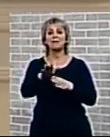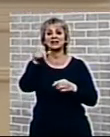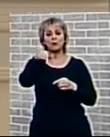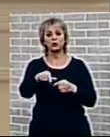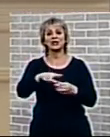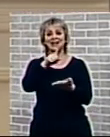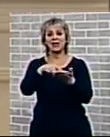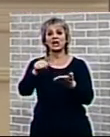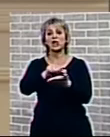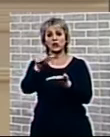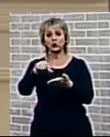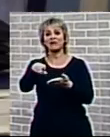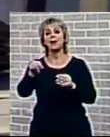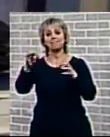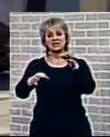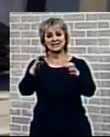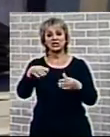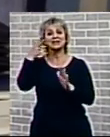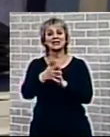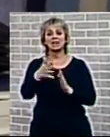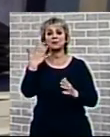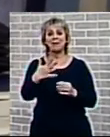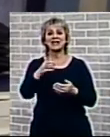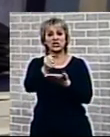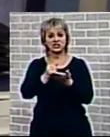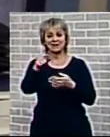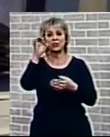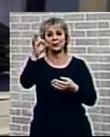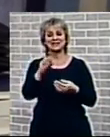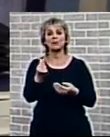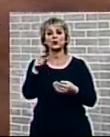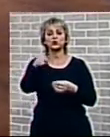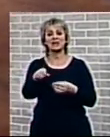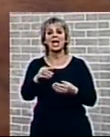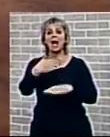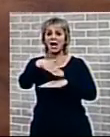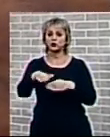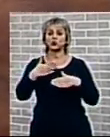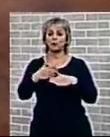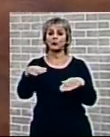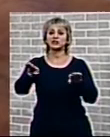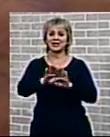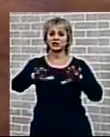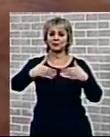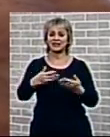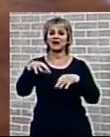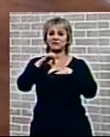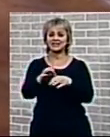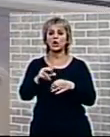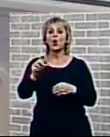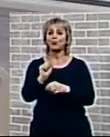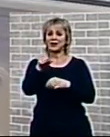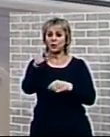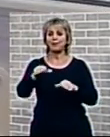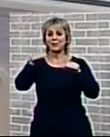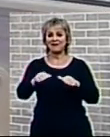главам городов, районов и поселений тратить хотя бы 5 резервных процентов бюджета на адресную помощь. Также предлагается ввести уполномоченных